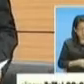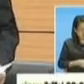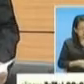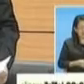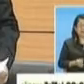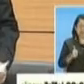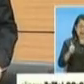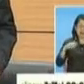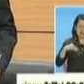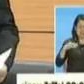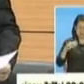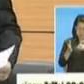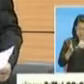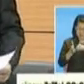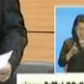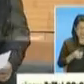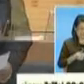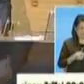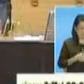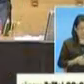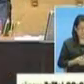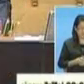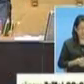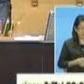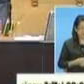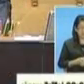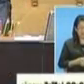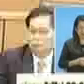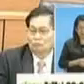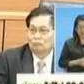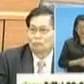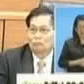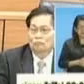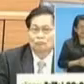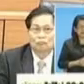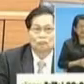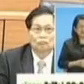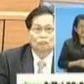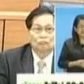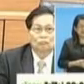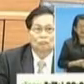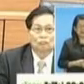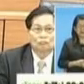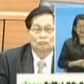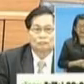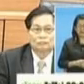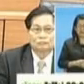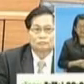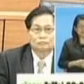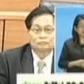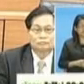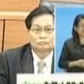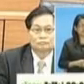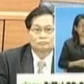ถอนครับ ท่านจ่าประสิทธิ์ก็ต้องถอนนะครับ ท่านให้ผมถอนหรือไม่ให้ต้องถอน